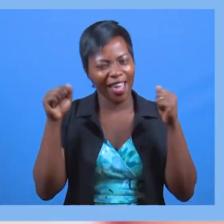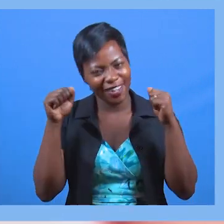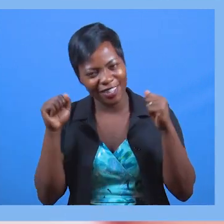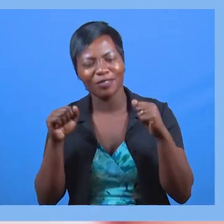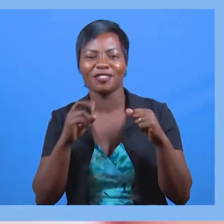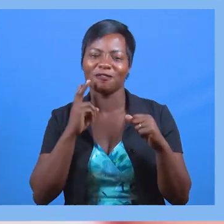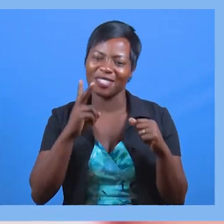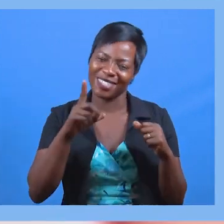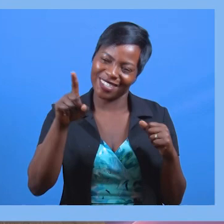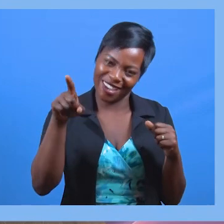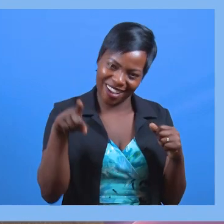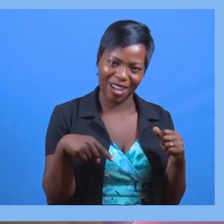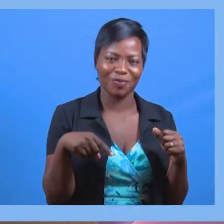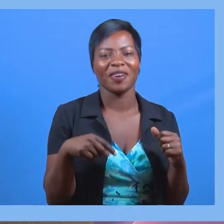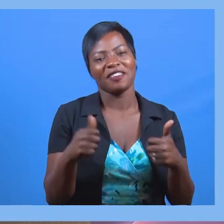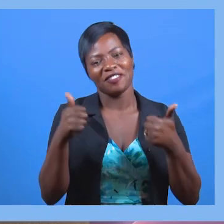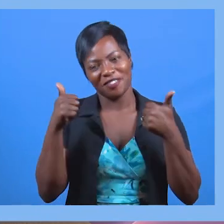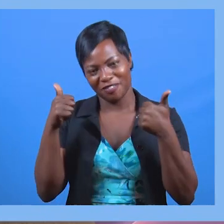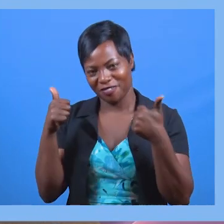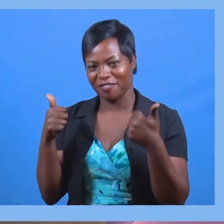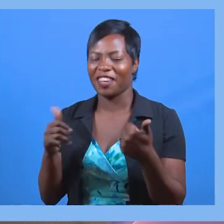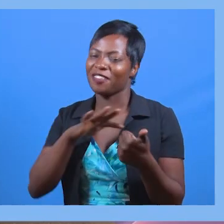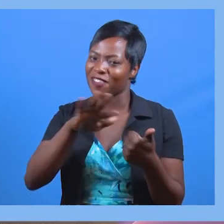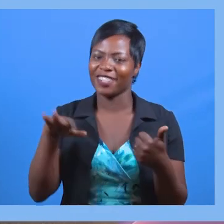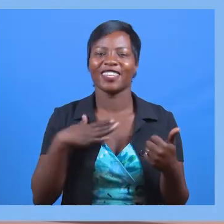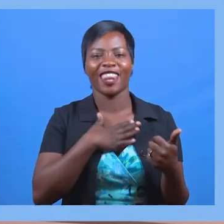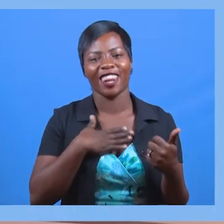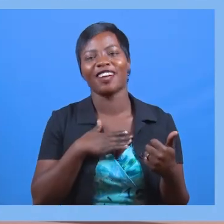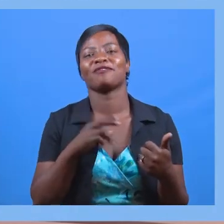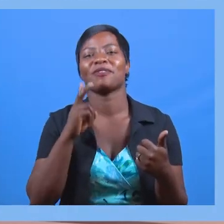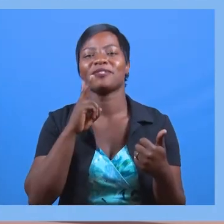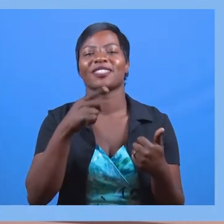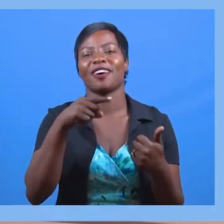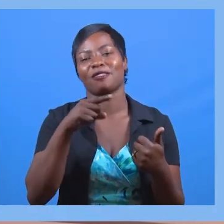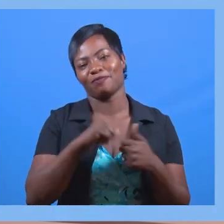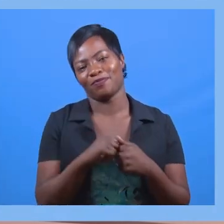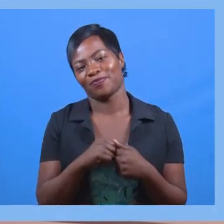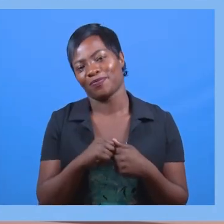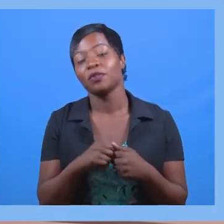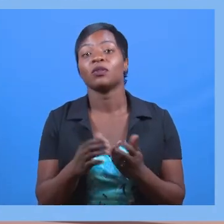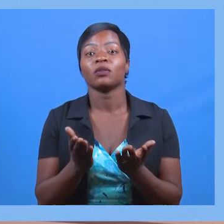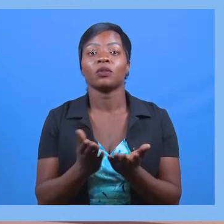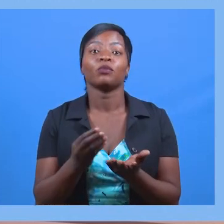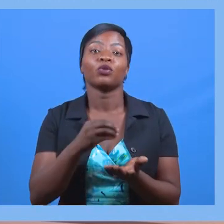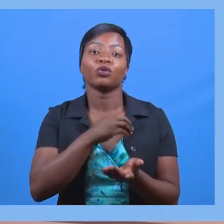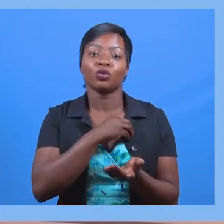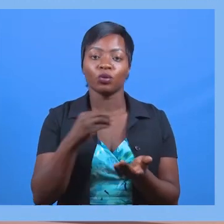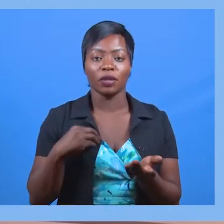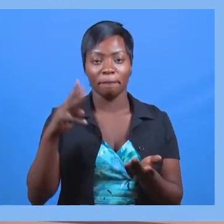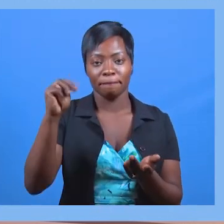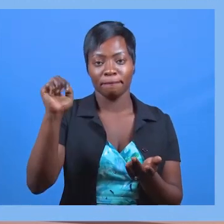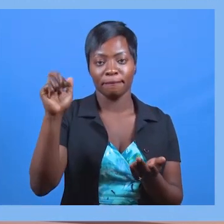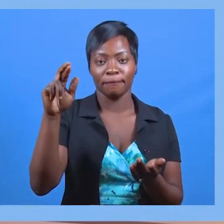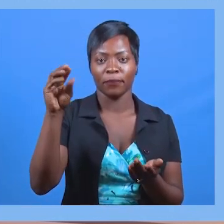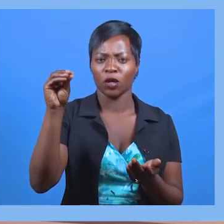achifarirwa nedivi rimwe chete, rimwe divi risinganyatsofara. Dr. Marongedza mambotaura kusiyana